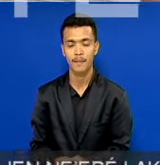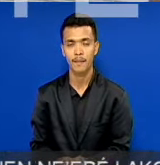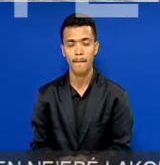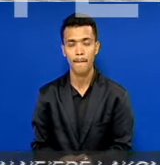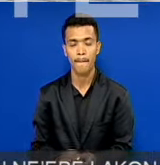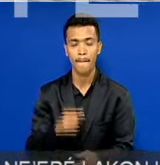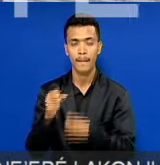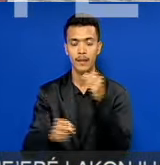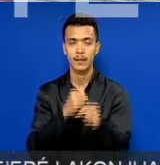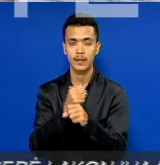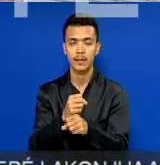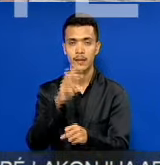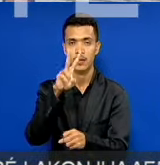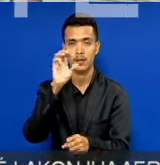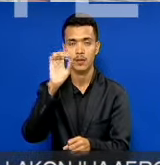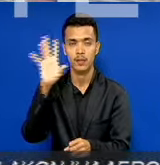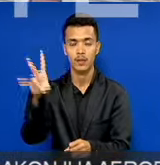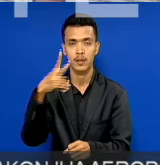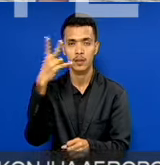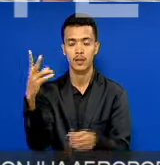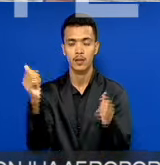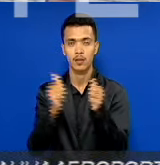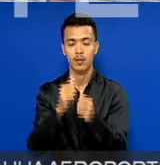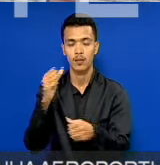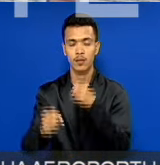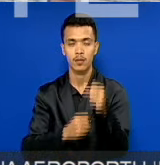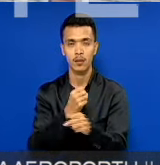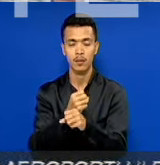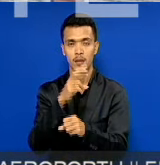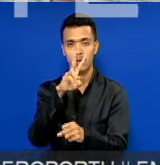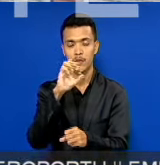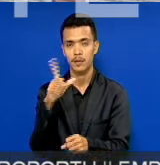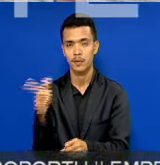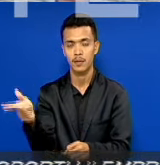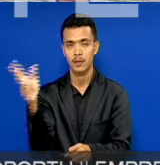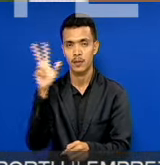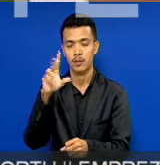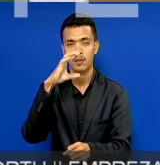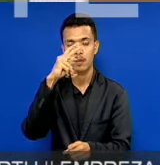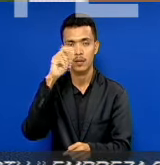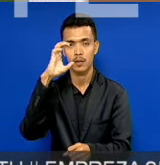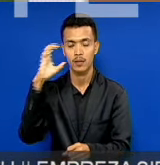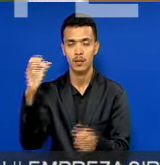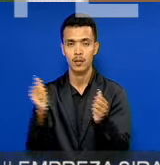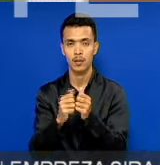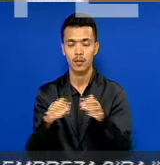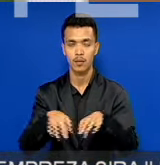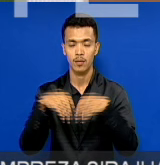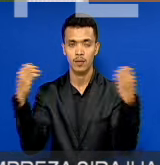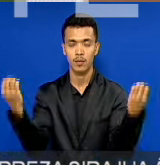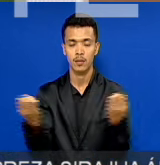Entre tinen rihun rua sanulu resin hitu, ho tinen rihun rua rua nulu resin tolu, CNC hamutu ho organisasaun